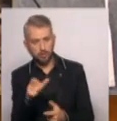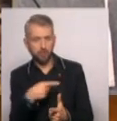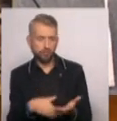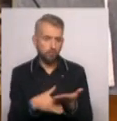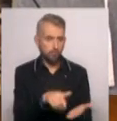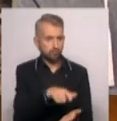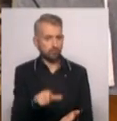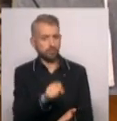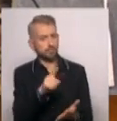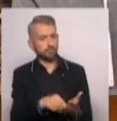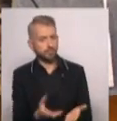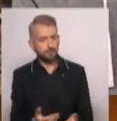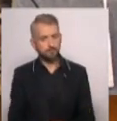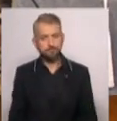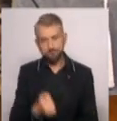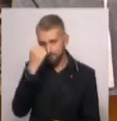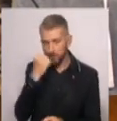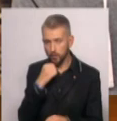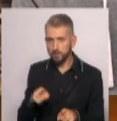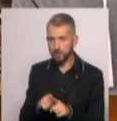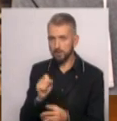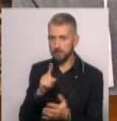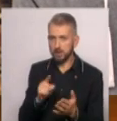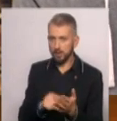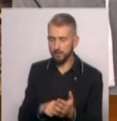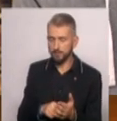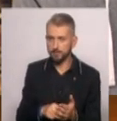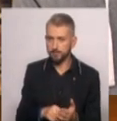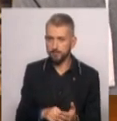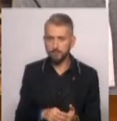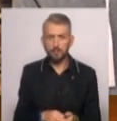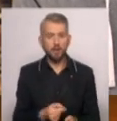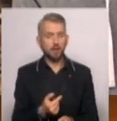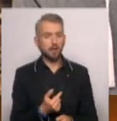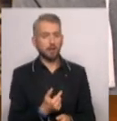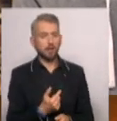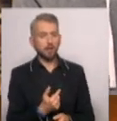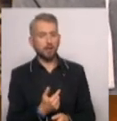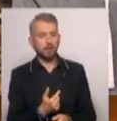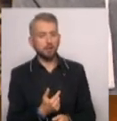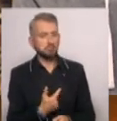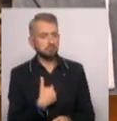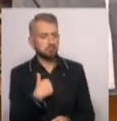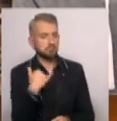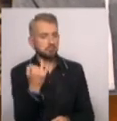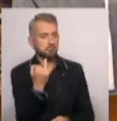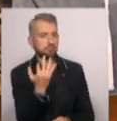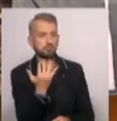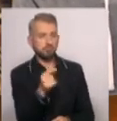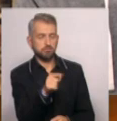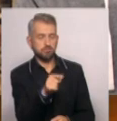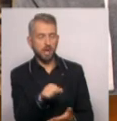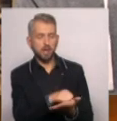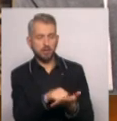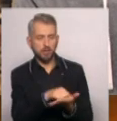людям? Дякуємо за таке запитання. Пане Сергію, просто, на якому... оскільки редактор занотовує телефон і